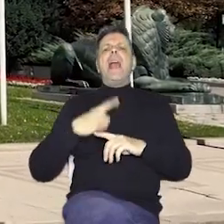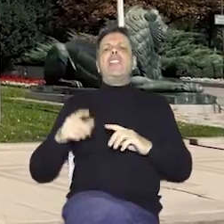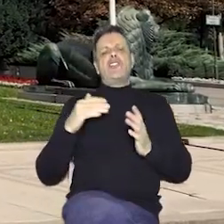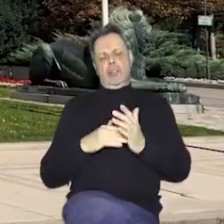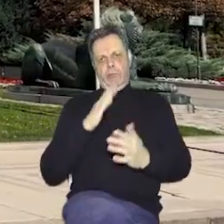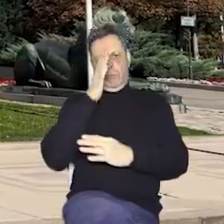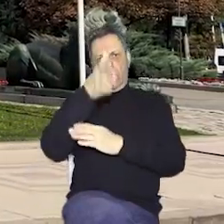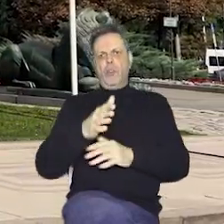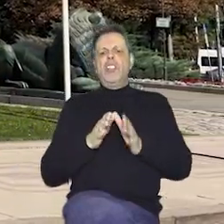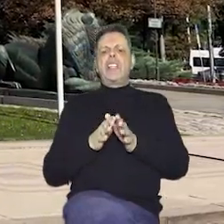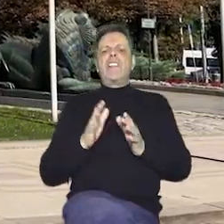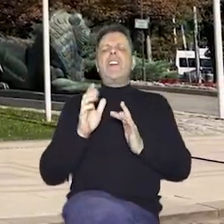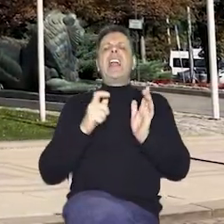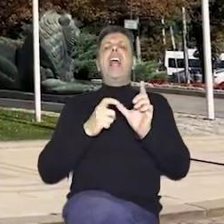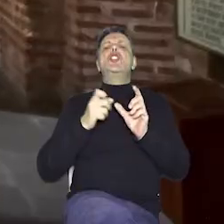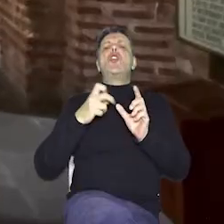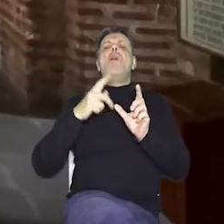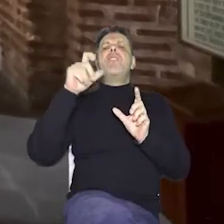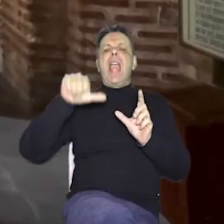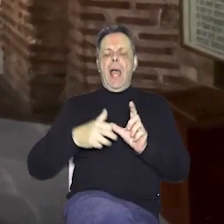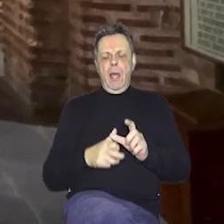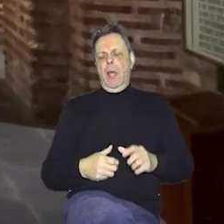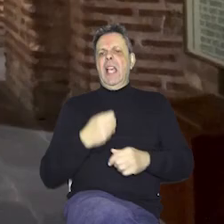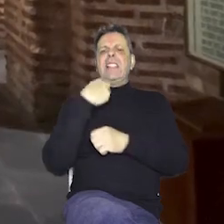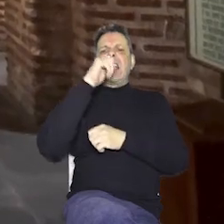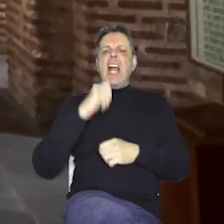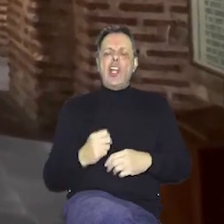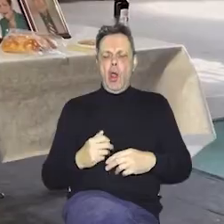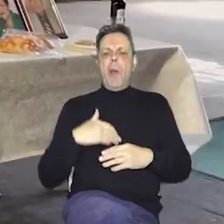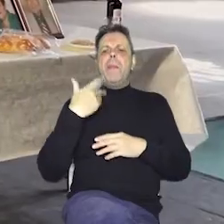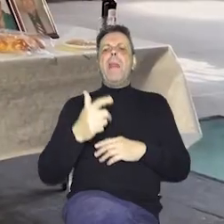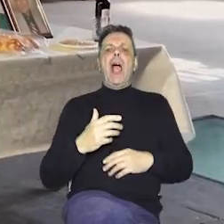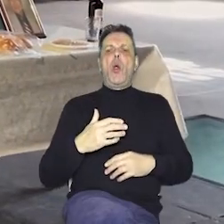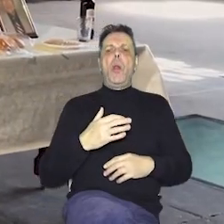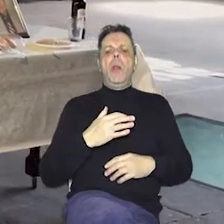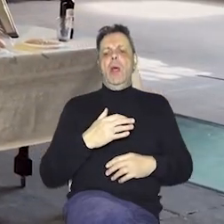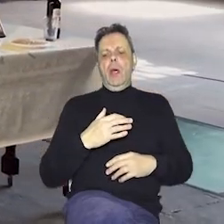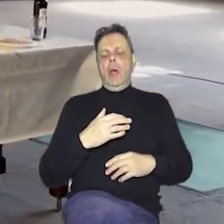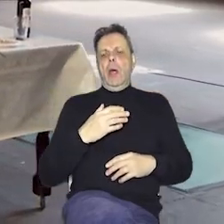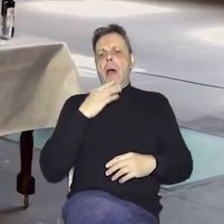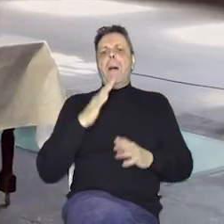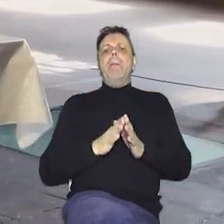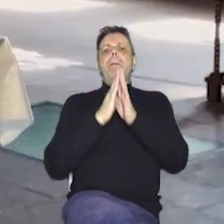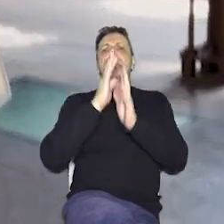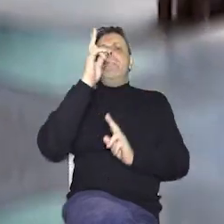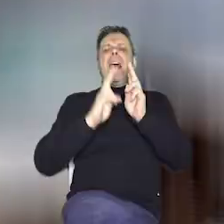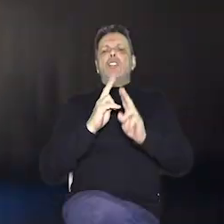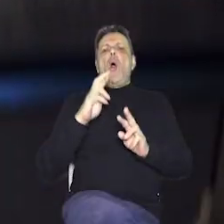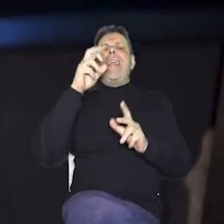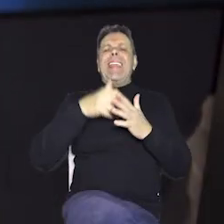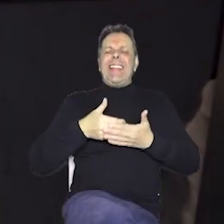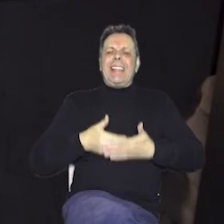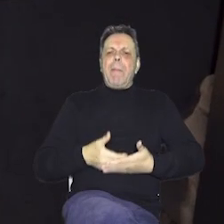Neizostavno treba posjetiti i crkvu Svete Sofije u Sofiji, sagrađenu neposredno nakon proglašenja Milanskog edikta na